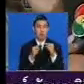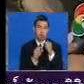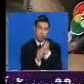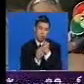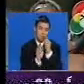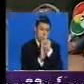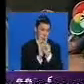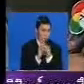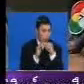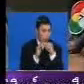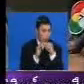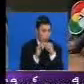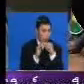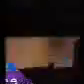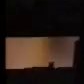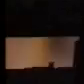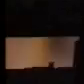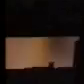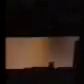อภัยโทษว่าทำได้หรือไม่